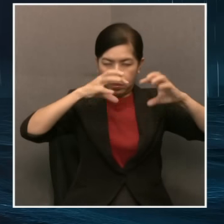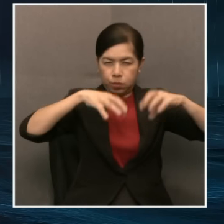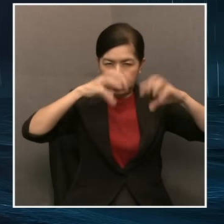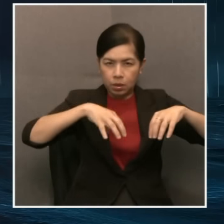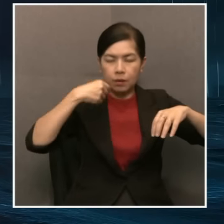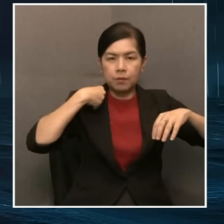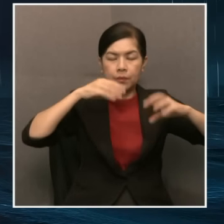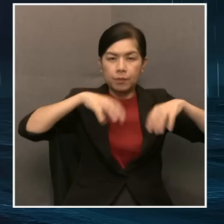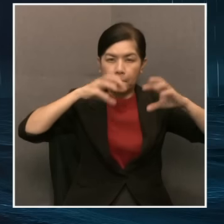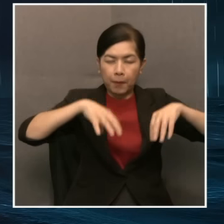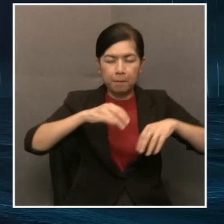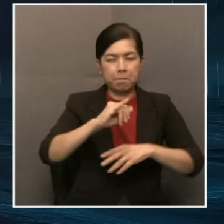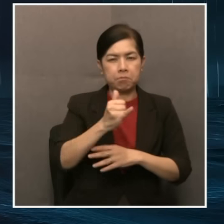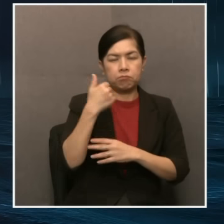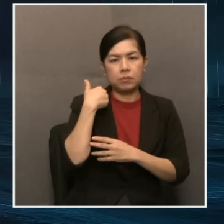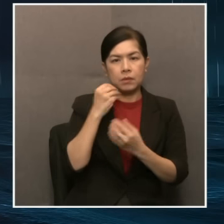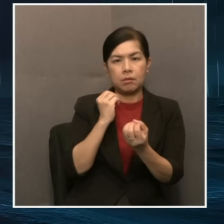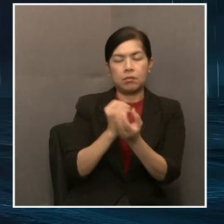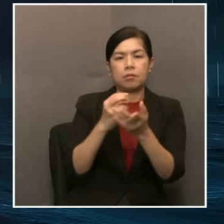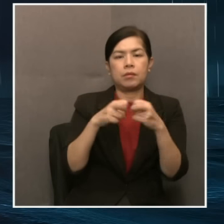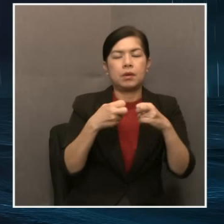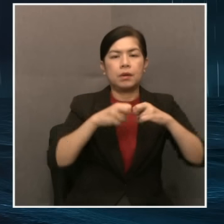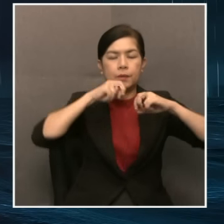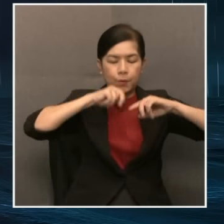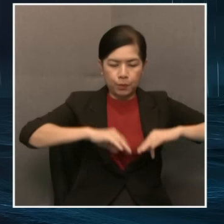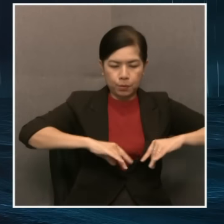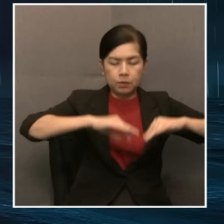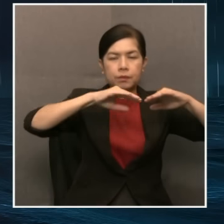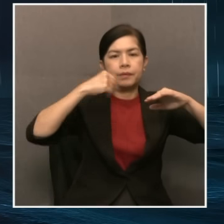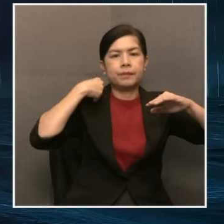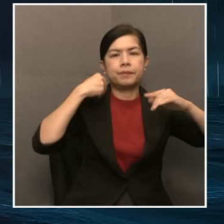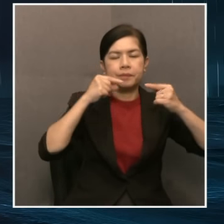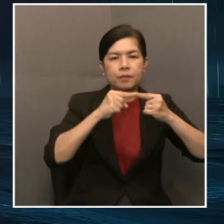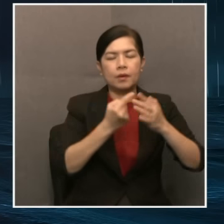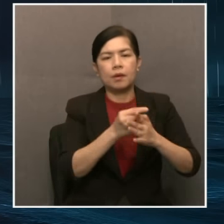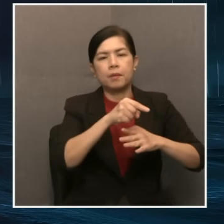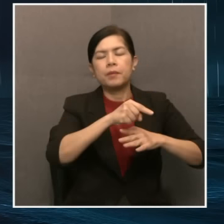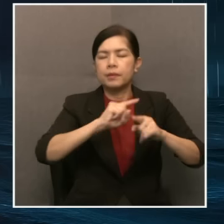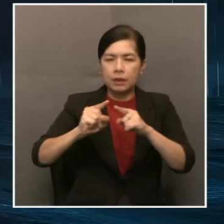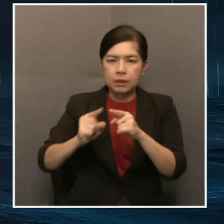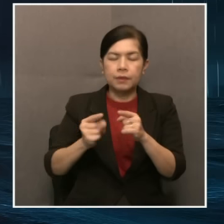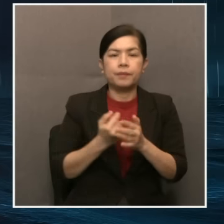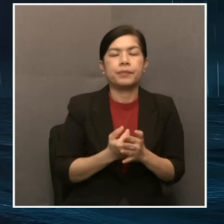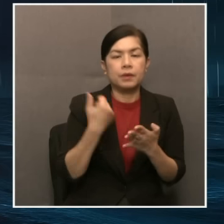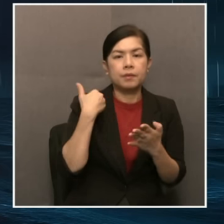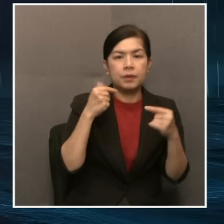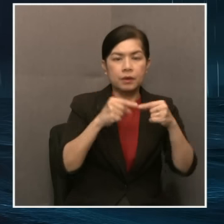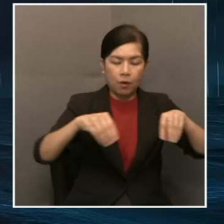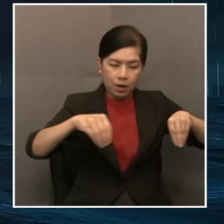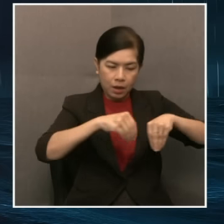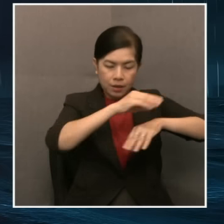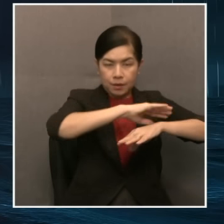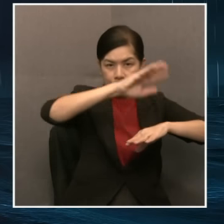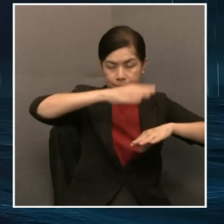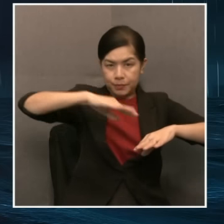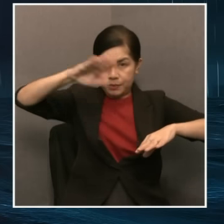มอาจทำให้เกิดน้ำท่วมฉับพลันน้ำป่าไหลหลากน้ำล้นตลิ่งโดยเฉพาะพื้นที่ลาดเชิงเขาใกล้ท